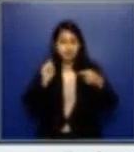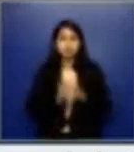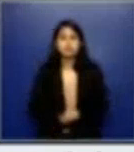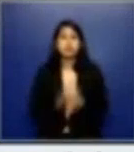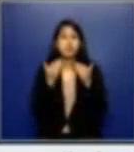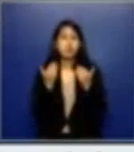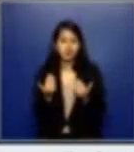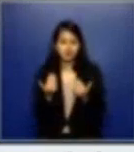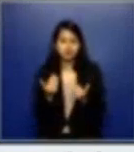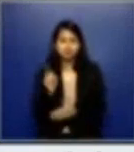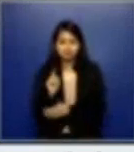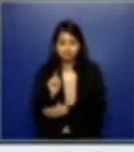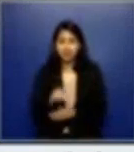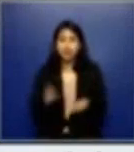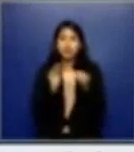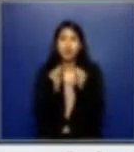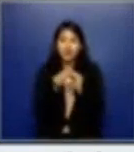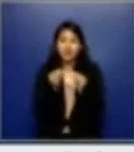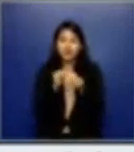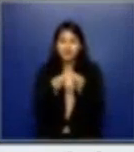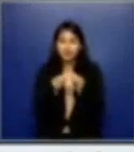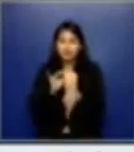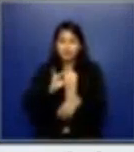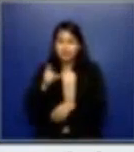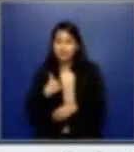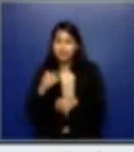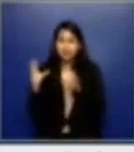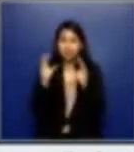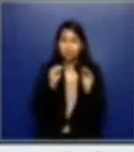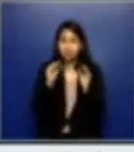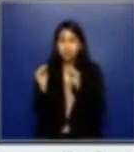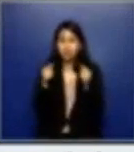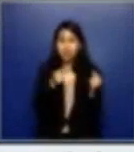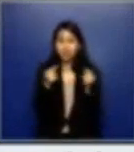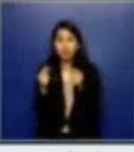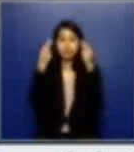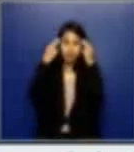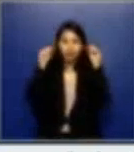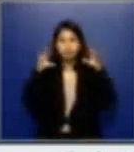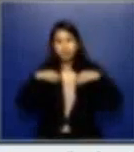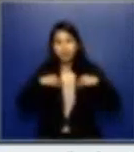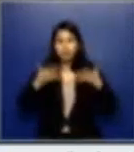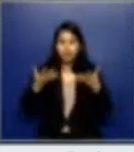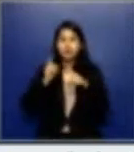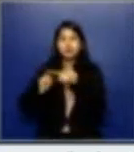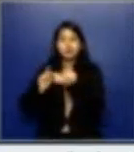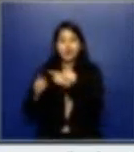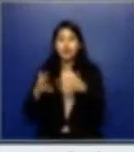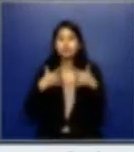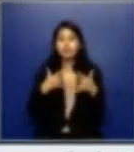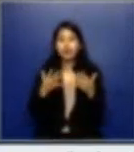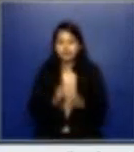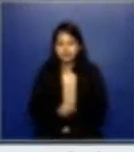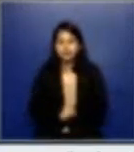22-30%แล้ววันนี้ไอ้นี้คือตัวเลขอาจจะถกกันบ้างเถียงกันบ้างท่านนายกยอมรับรัฐบาลไม่ยอมรับบ้างไม่เป็นไร